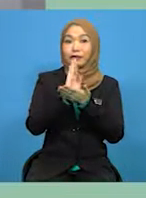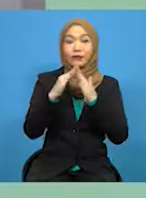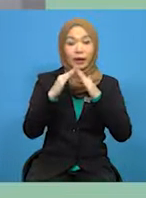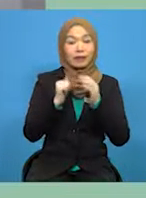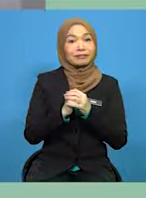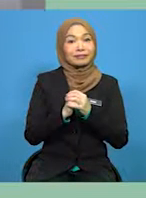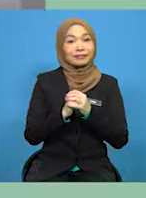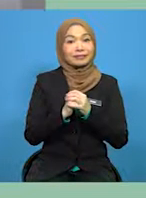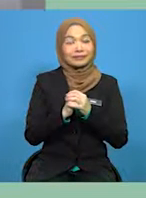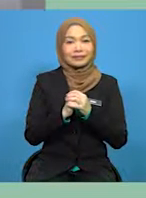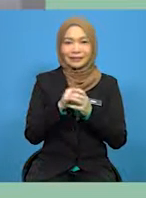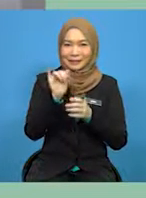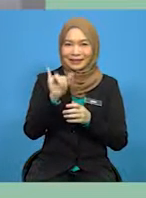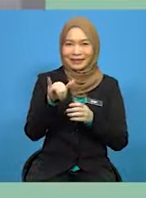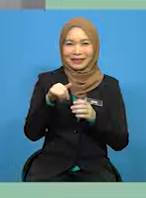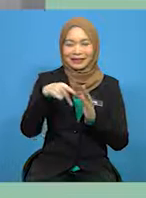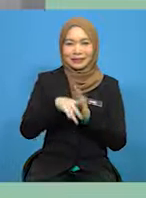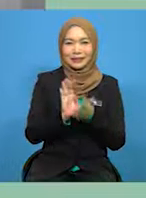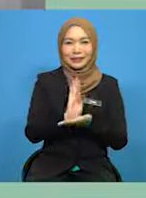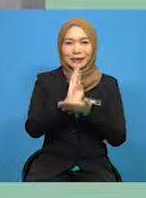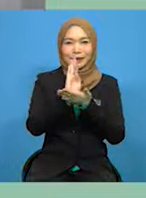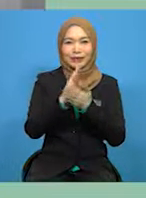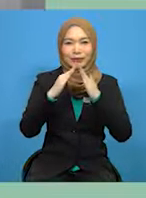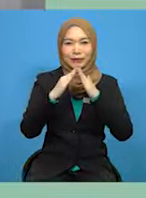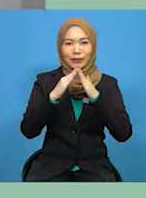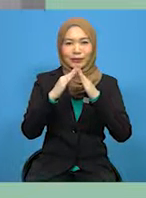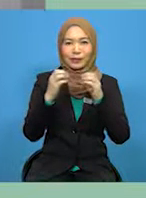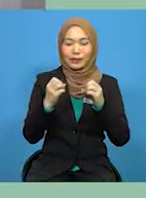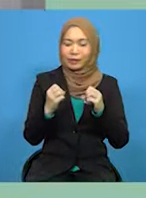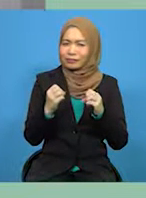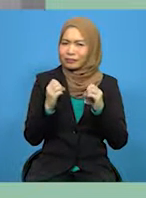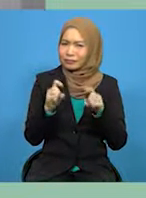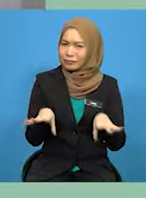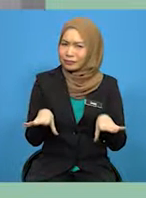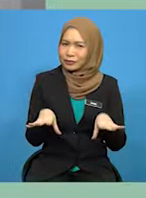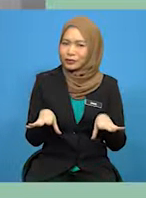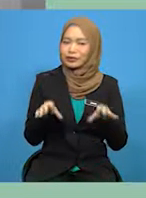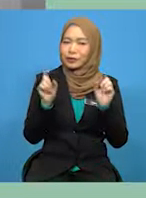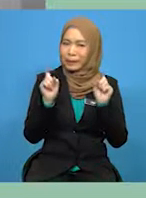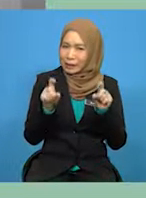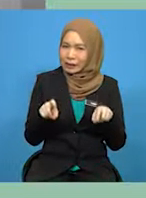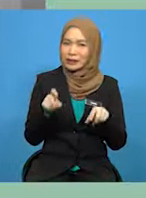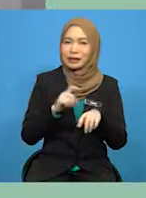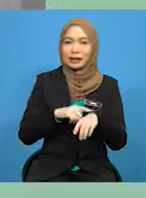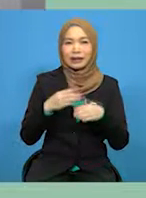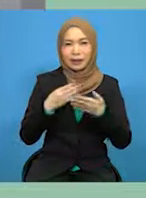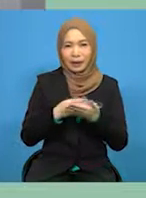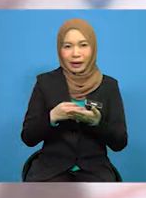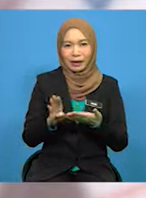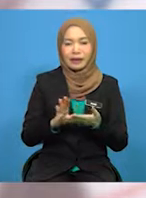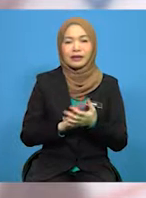Betul. Pembantu rumah sudah pasti dibayar apabila melakukan aktiviti yang